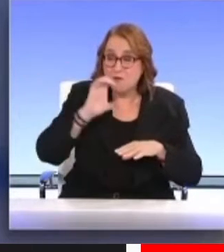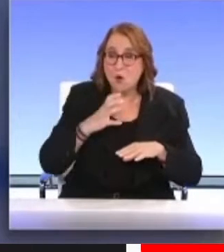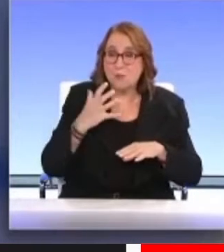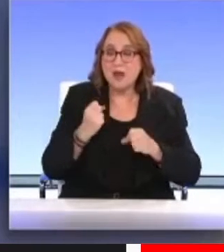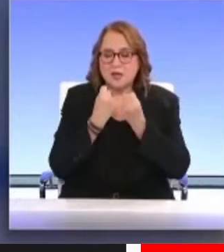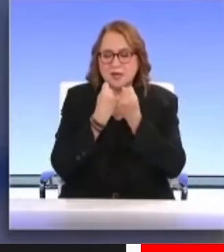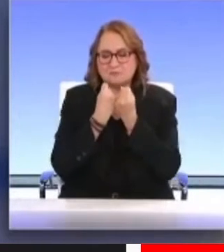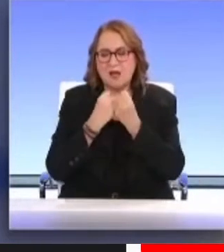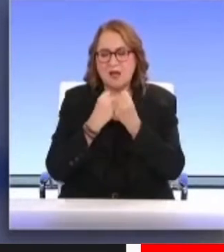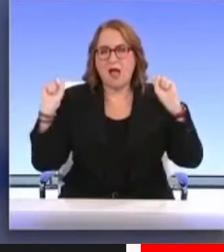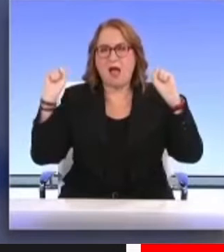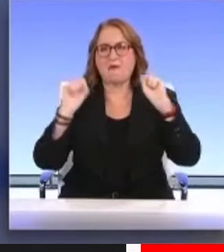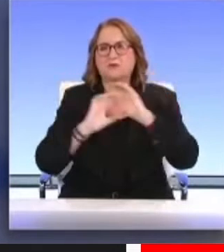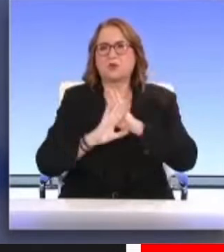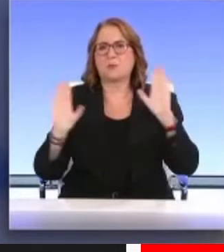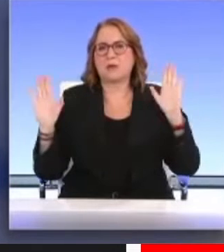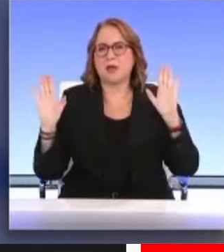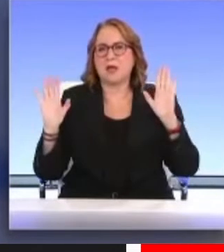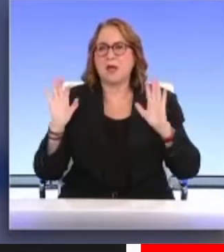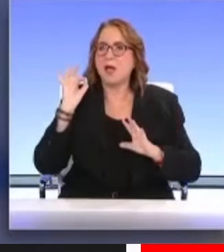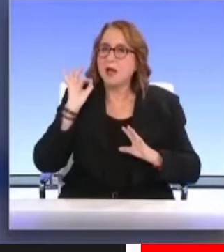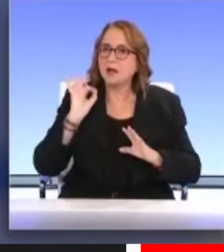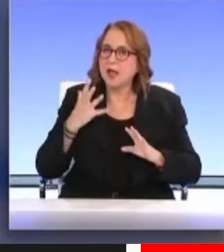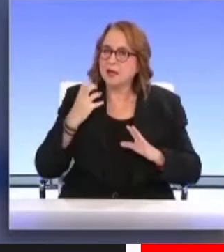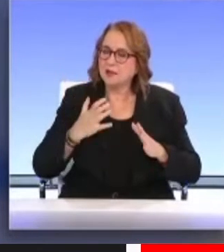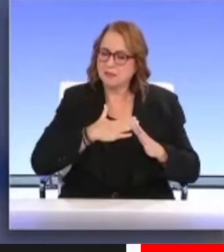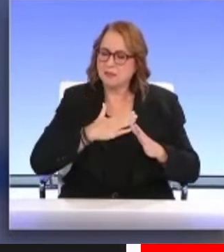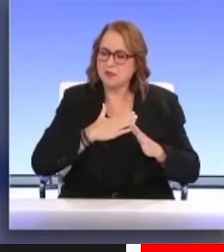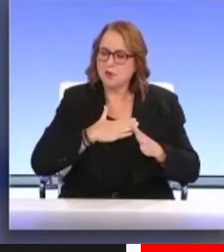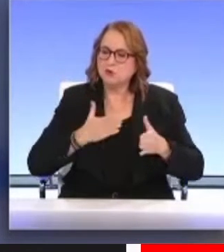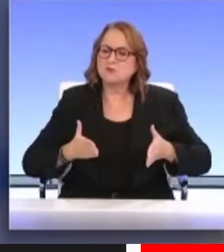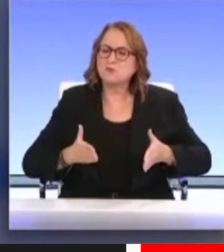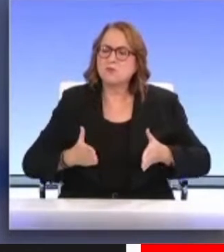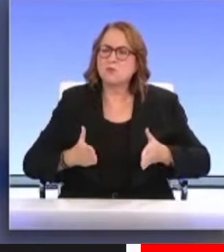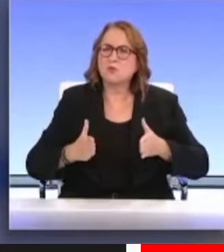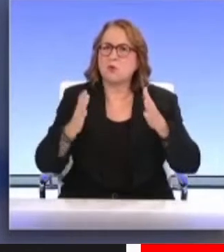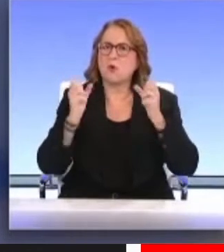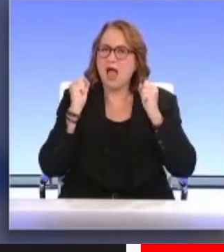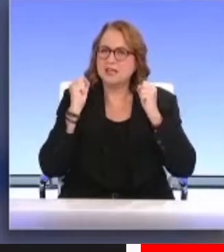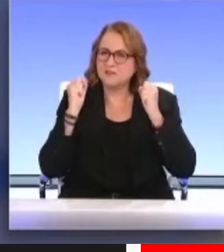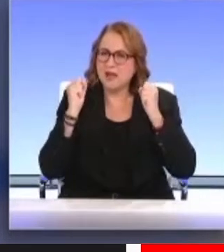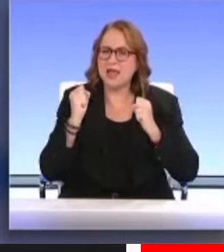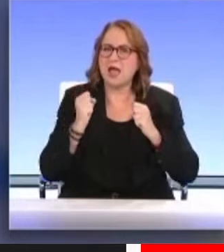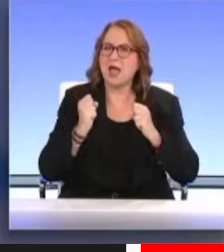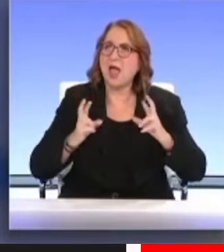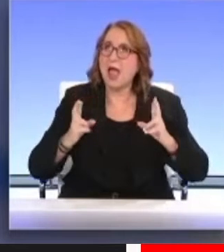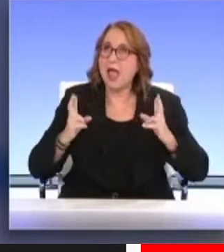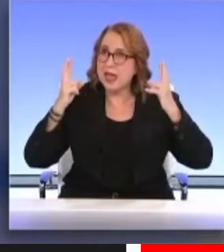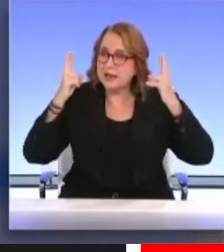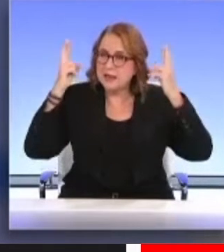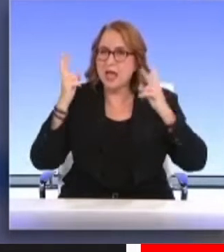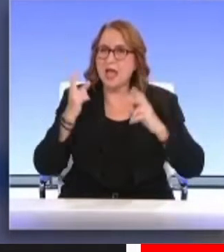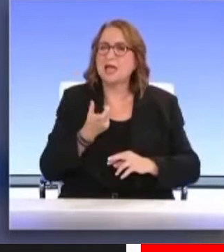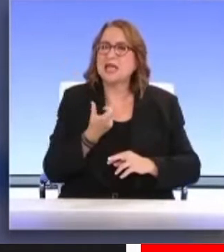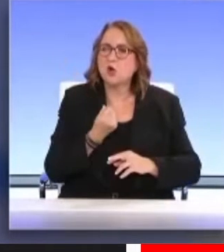τη χάραξη του δικού της δρόμου στην άμυνα, στην ασφάλεια, στην ενέργεια, στην οικονομία, στην υγεία. Είναι προβλήματα